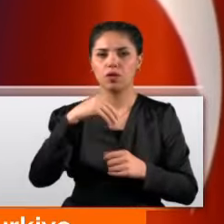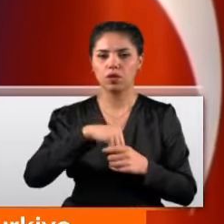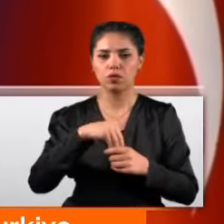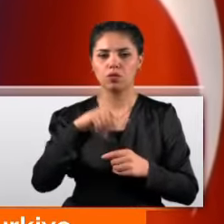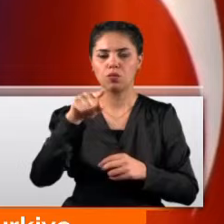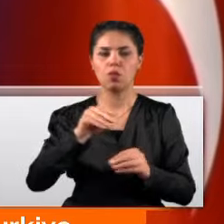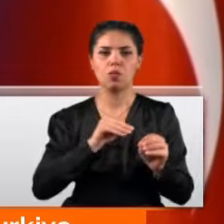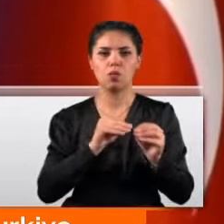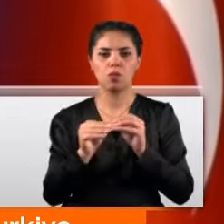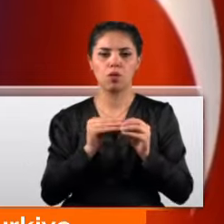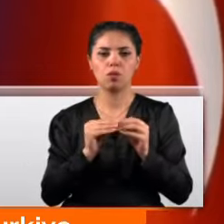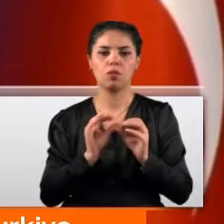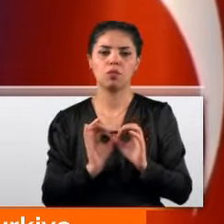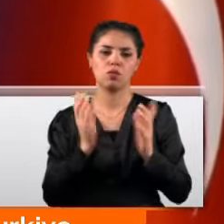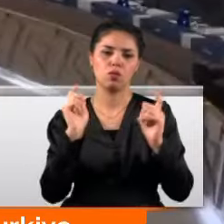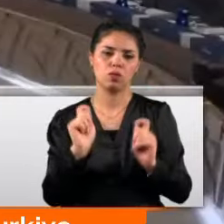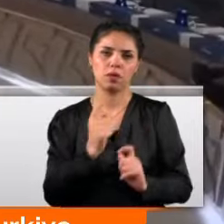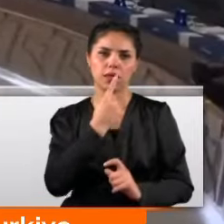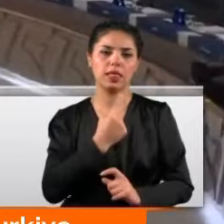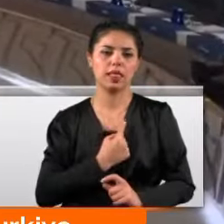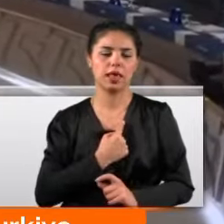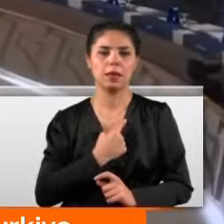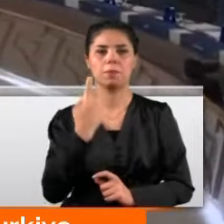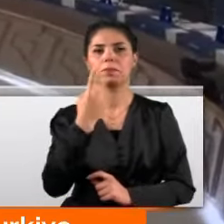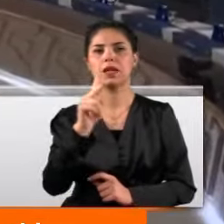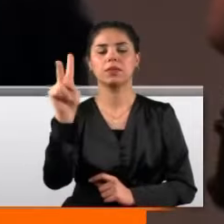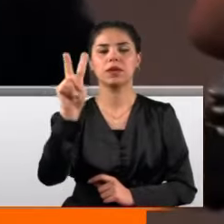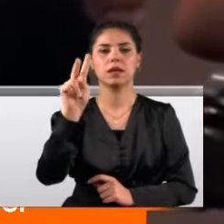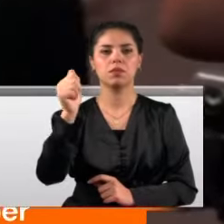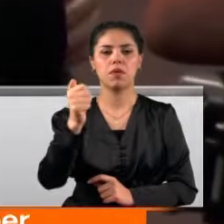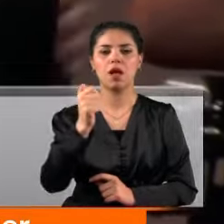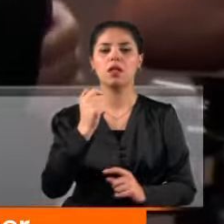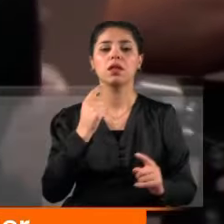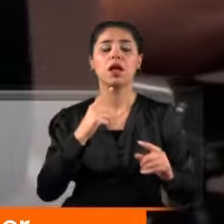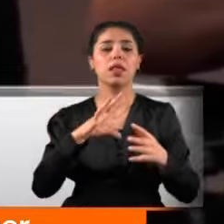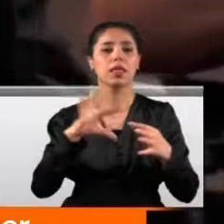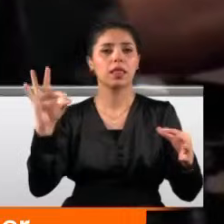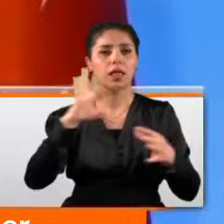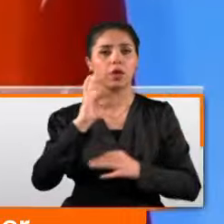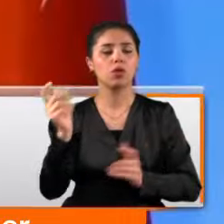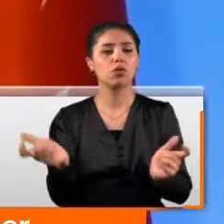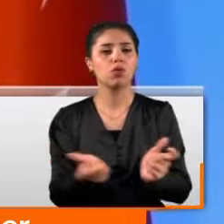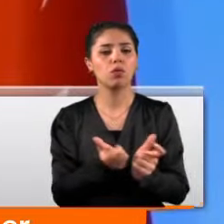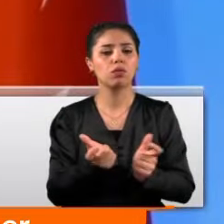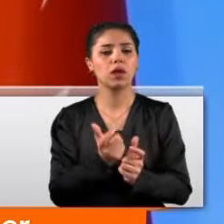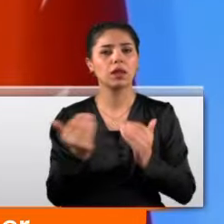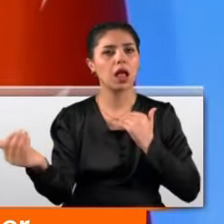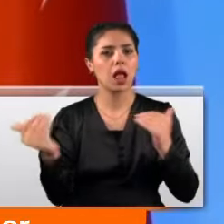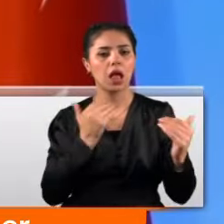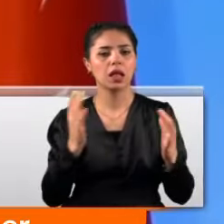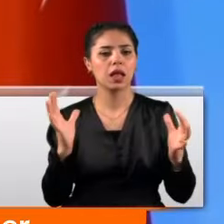bu problemi çözeceğim dedi. 2026 NATO zirvesinin adresi için de ipucu verdi. Şu anda